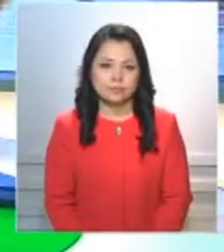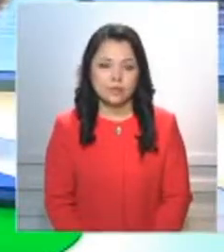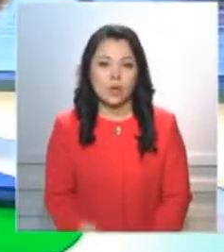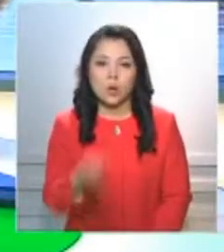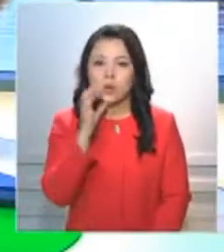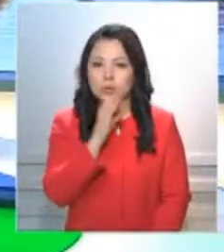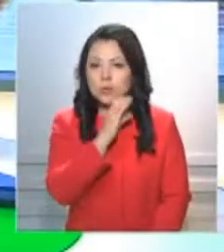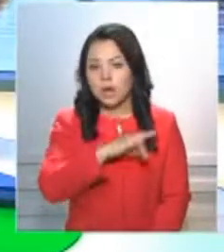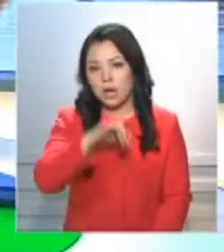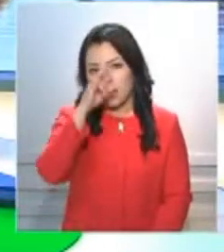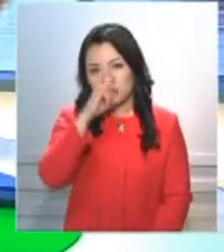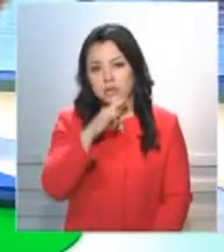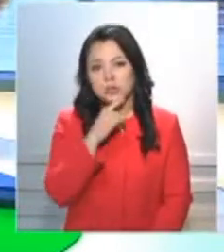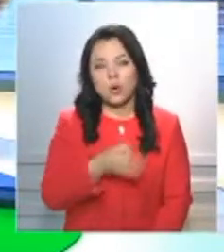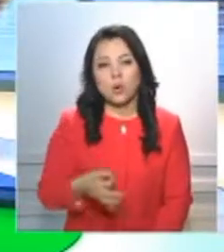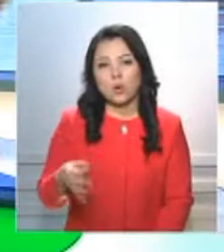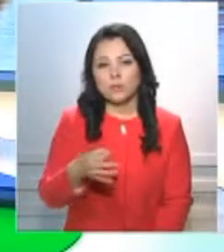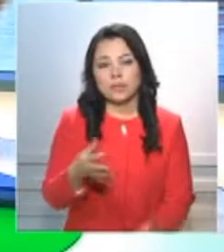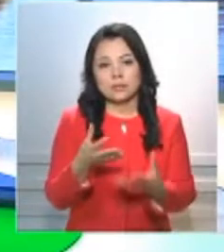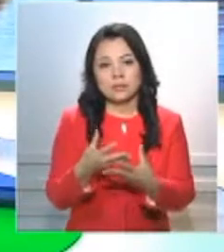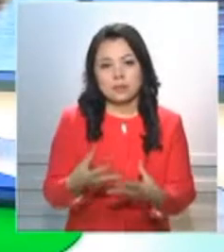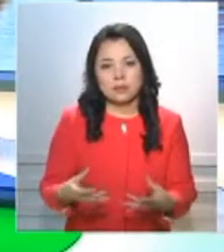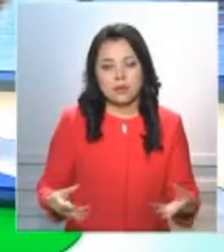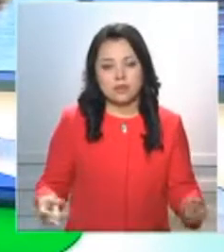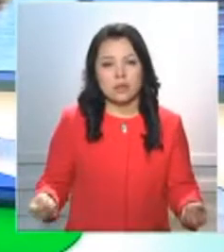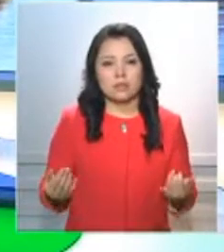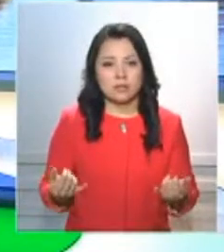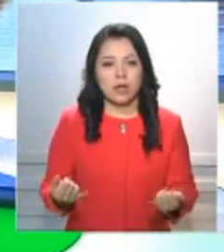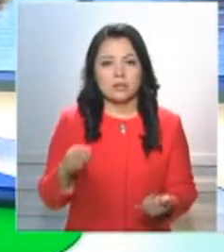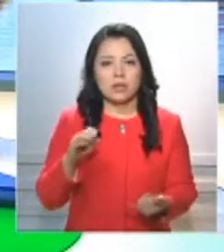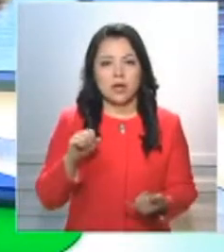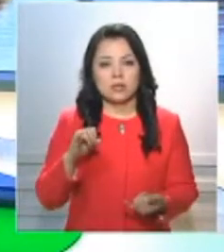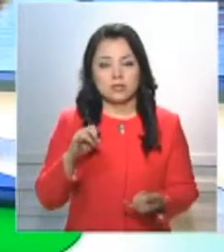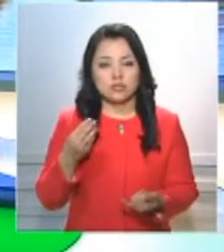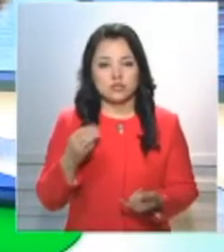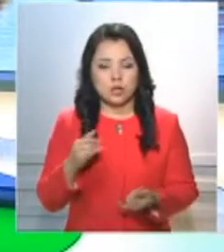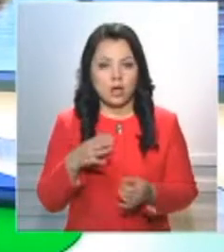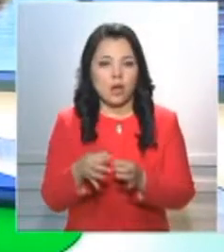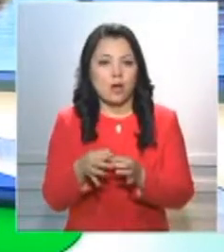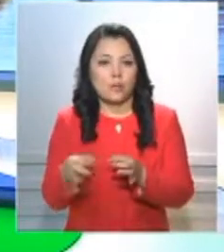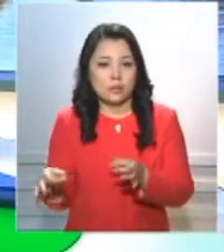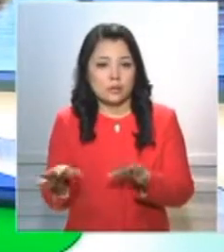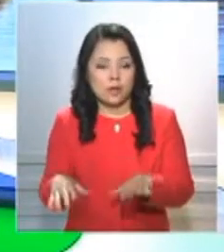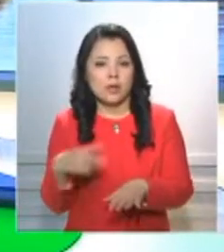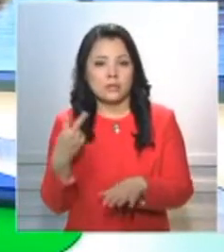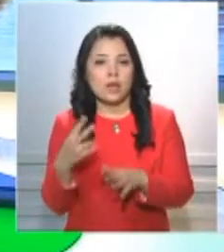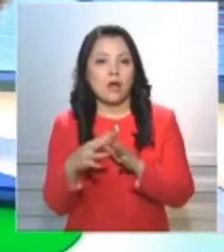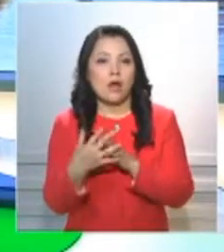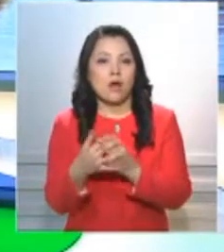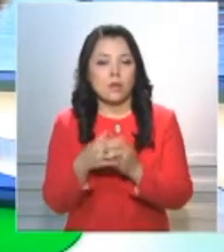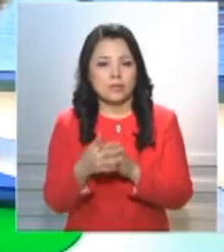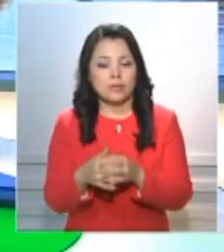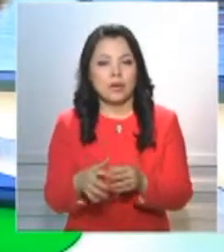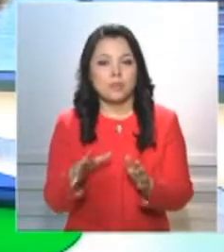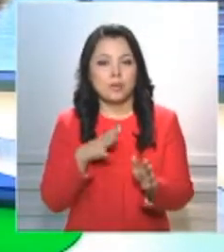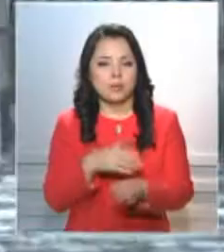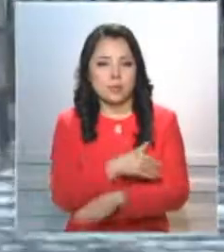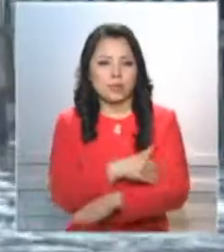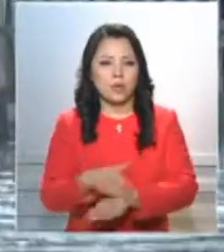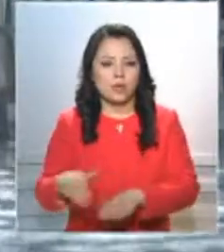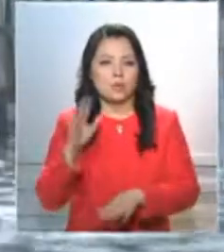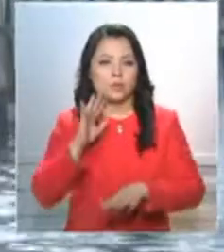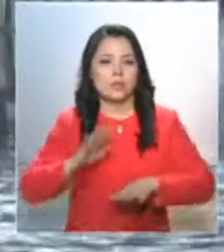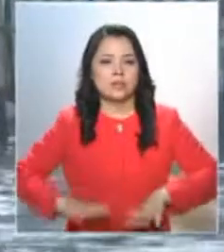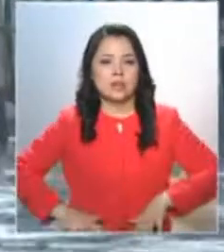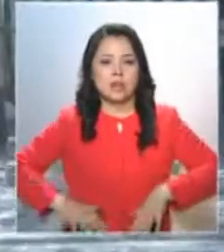Солтүстік Қазақстан облысында еріген қар суы Тайынша ауданының екі ауылына жайылып, шеткі көшелерді басып қалған. Олар Добрыжановка